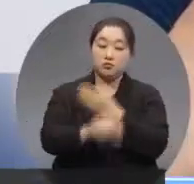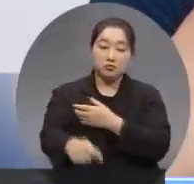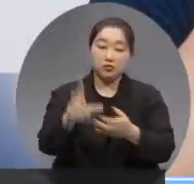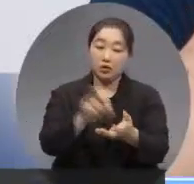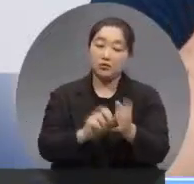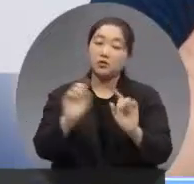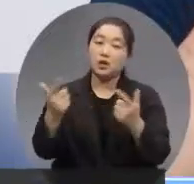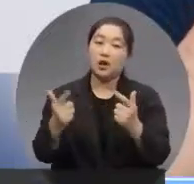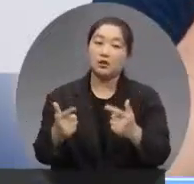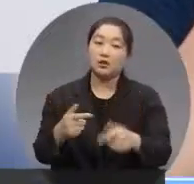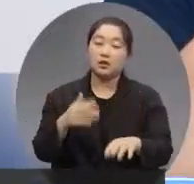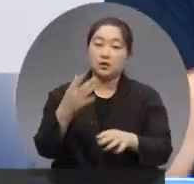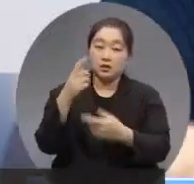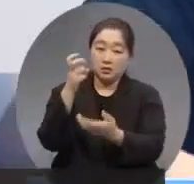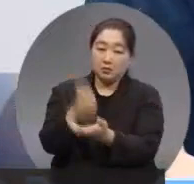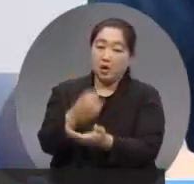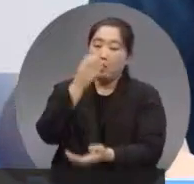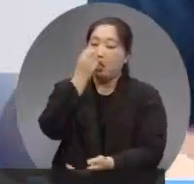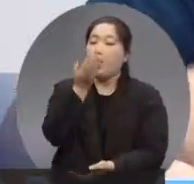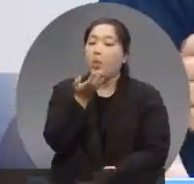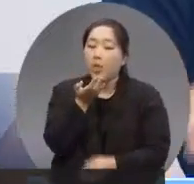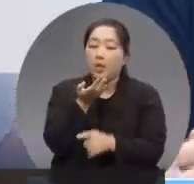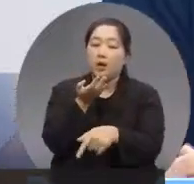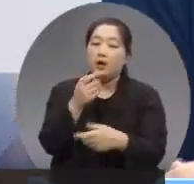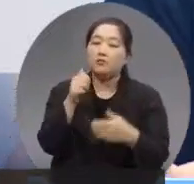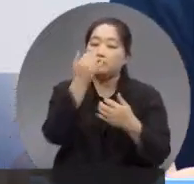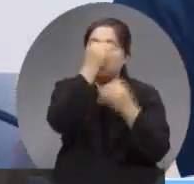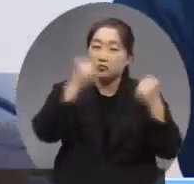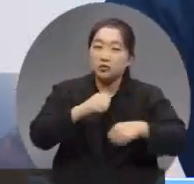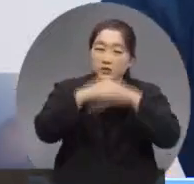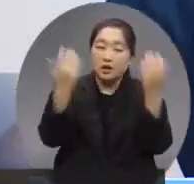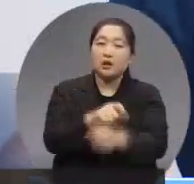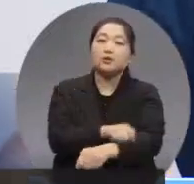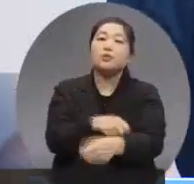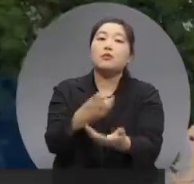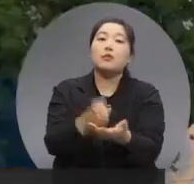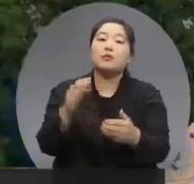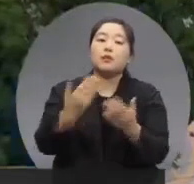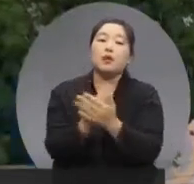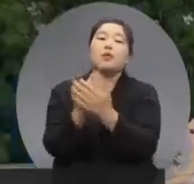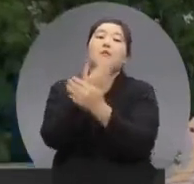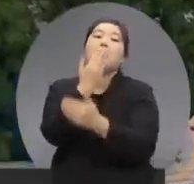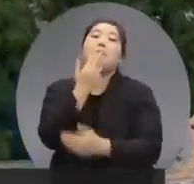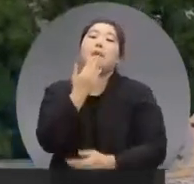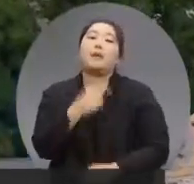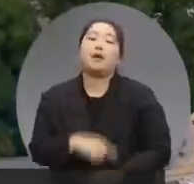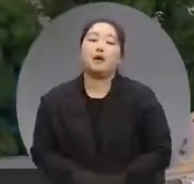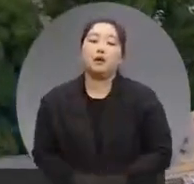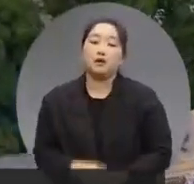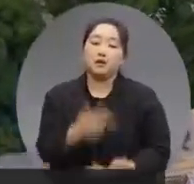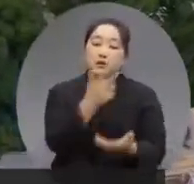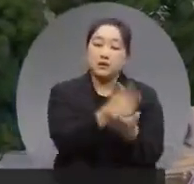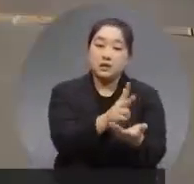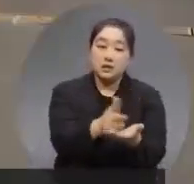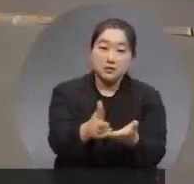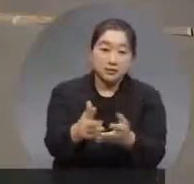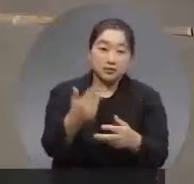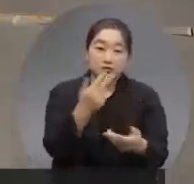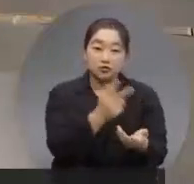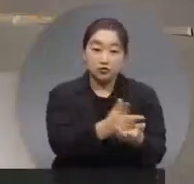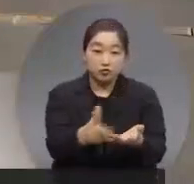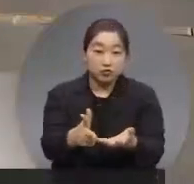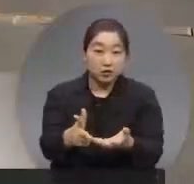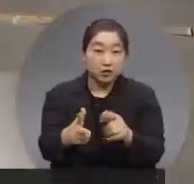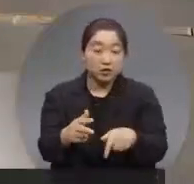그냥 기존 법체계를 무시하고 충북도는 다 모든지 다 특별법으로 개발할 수 있는 차 없는 주차장 논란을 비롯해